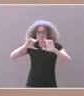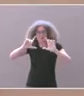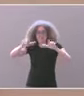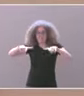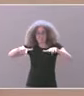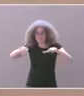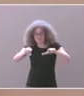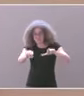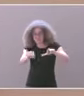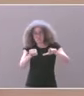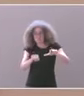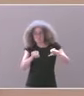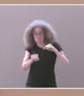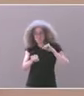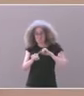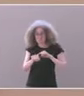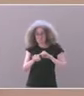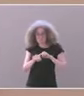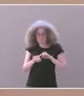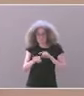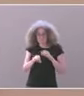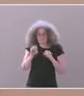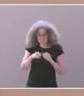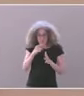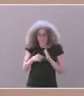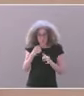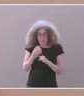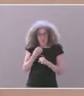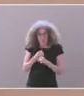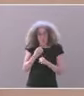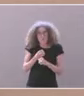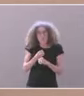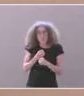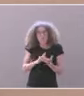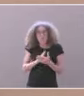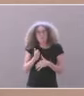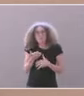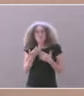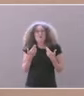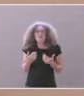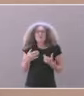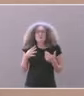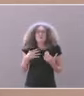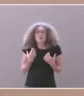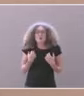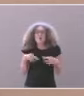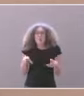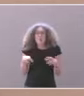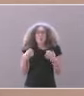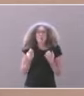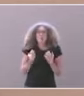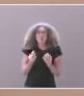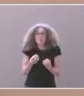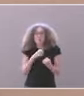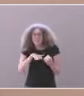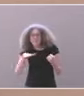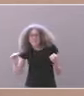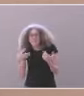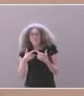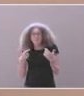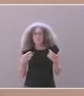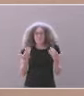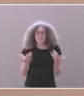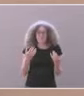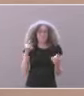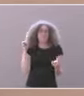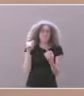permettre de retravailler cette entrée qui, à l'heure actuelle, est très routière, avec des parkings, les rocades. L'objectif, il est clair, c'est modifier l'image